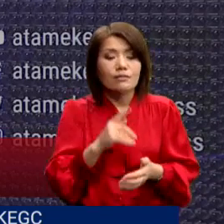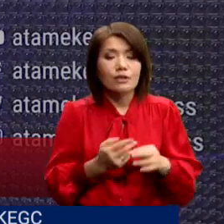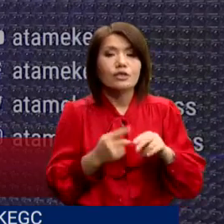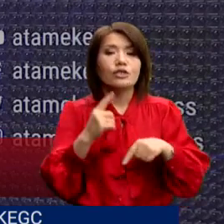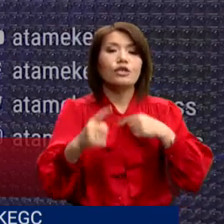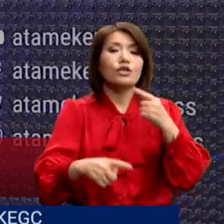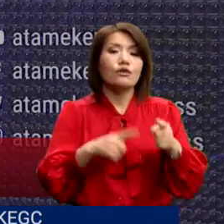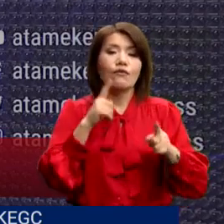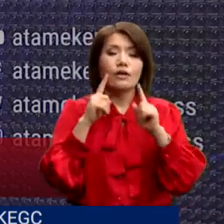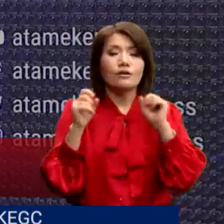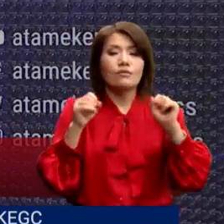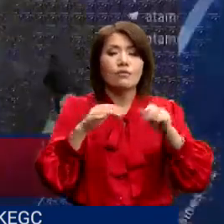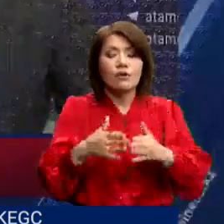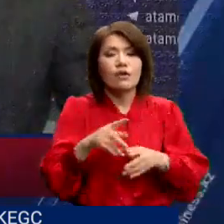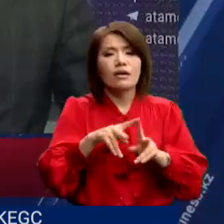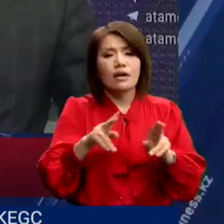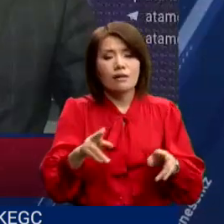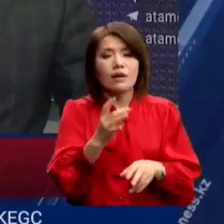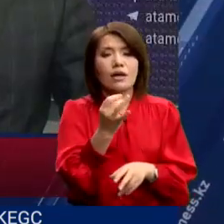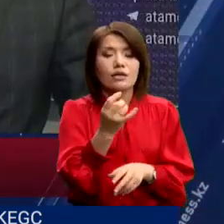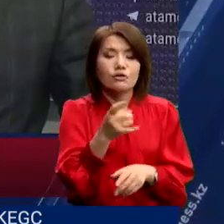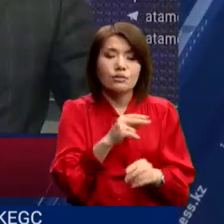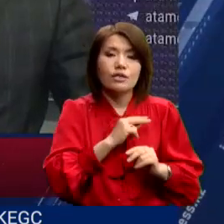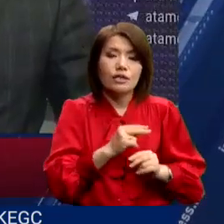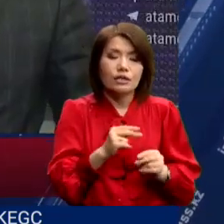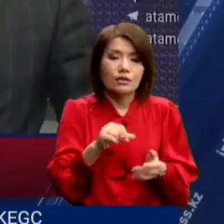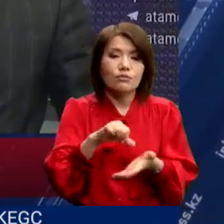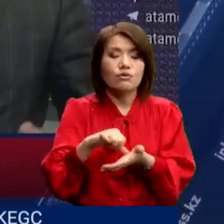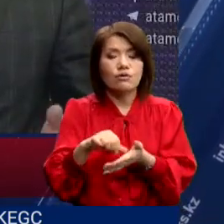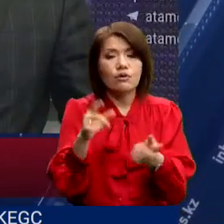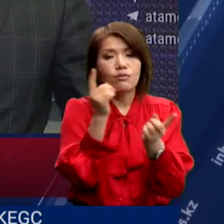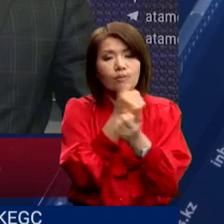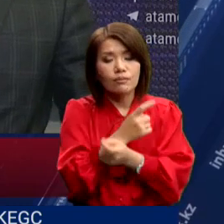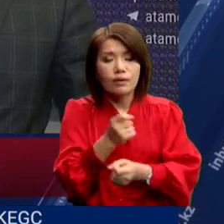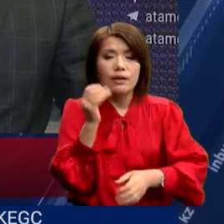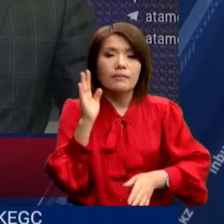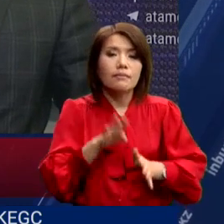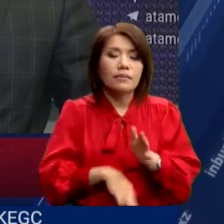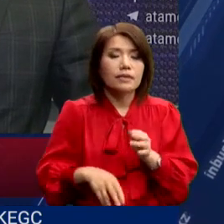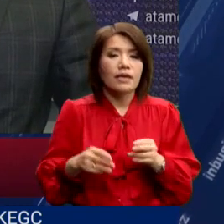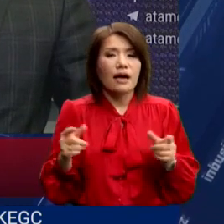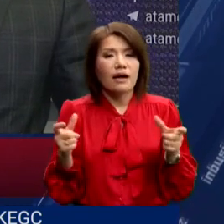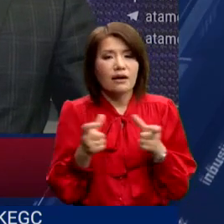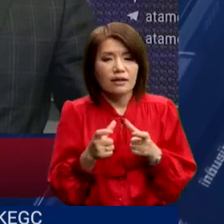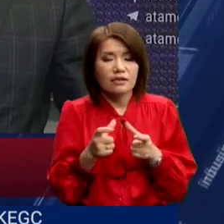важные встречи мы, так же как и зарубежные коллеги, сможем освещать без каких-либо